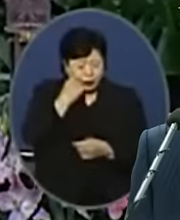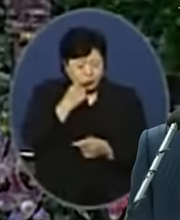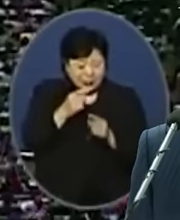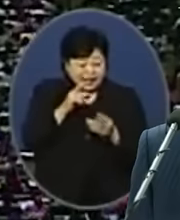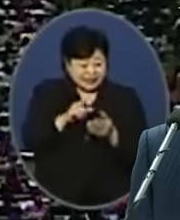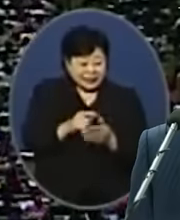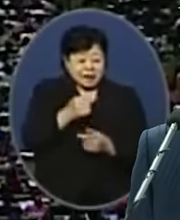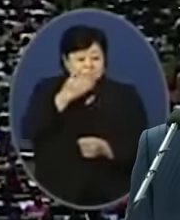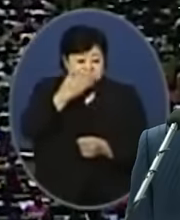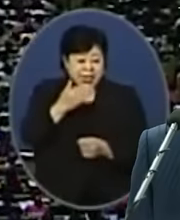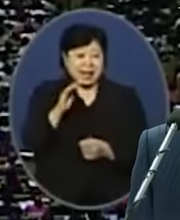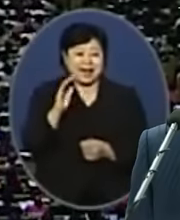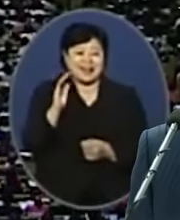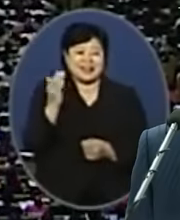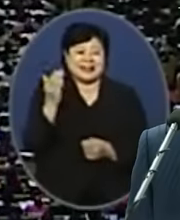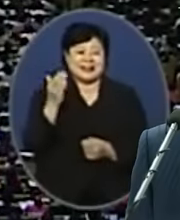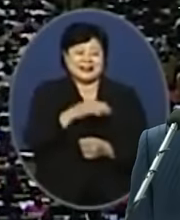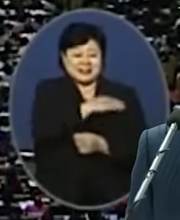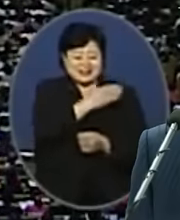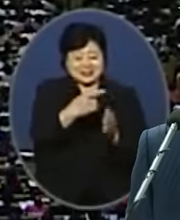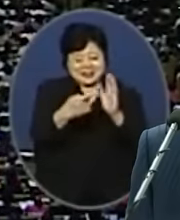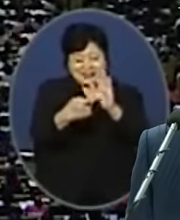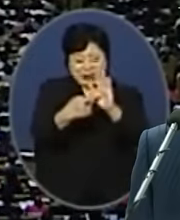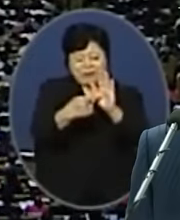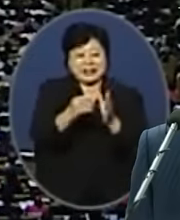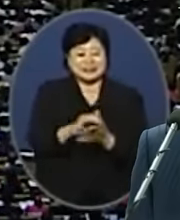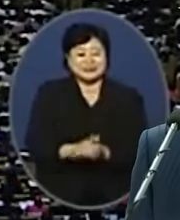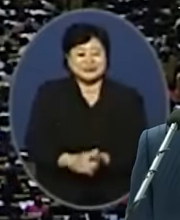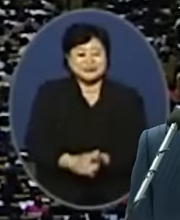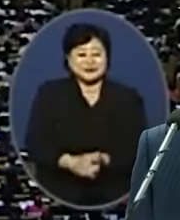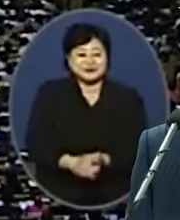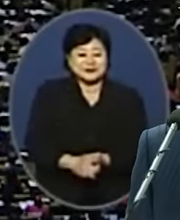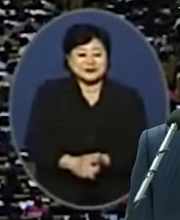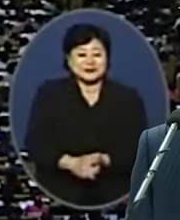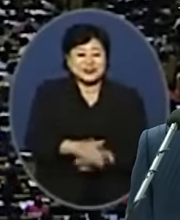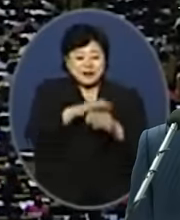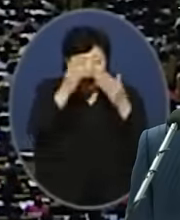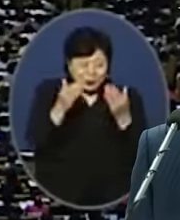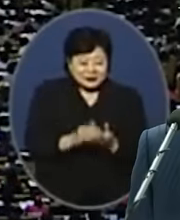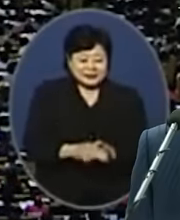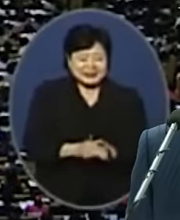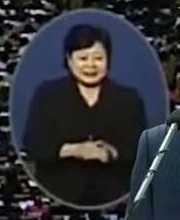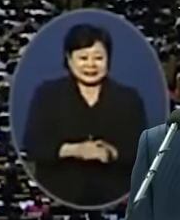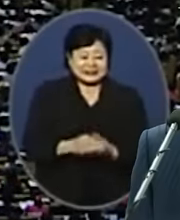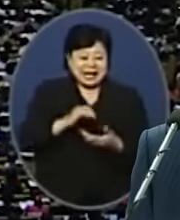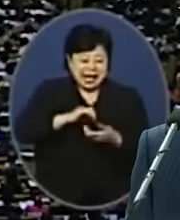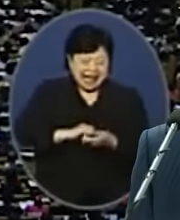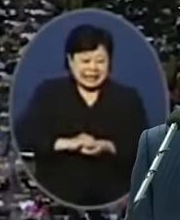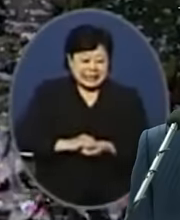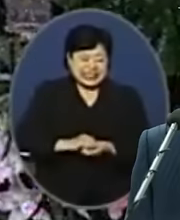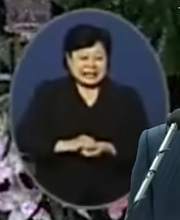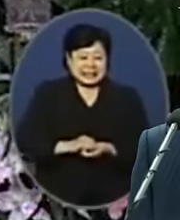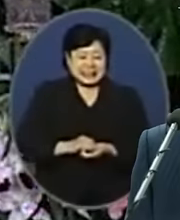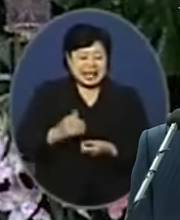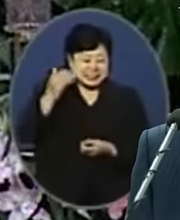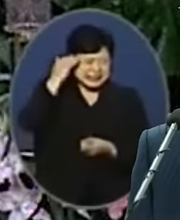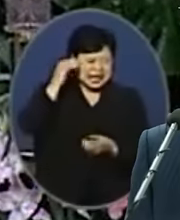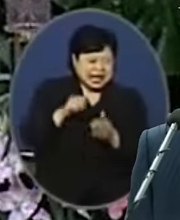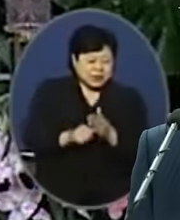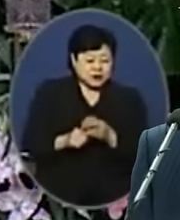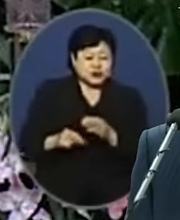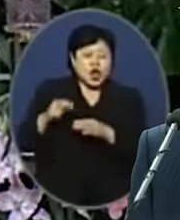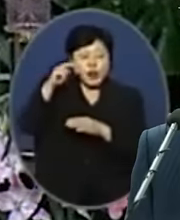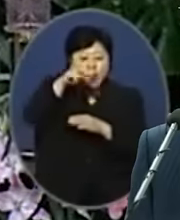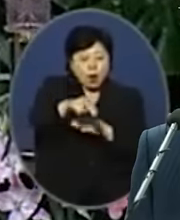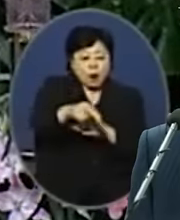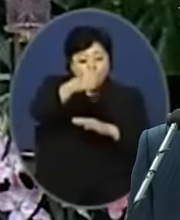때 할 수 있다는 능력이 터져 나오는 것입니다. 모든 한계와 장애물을 뛰어넘고